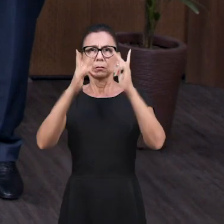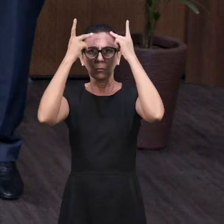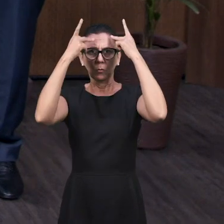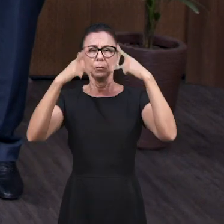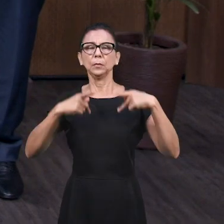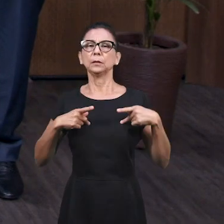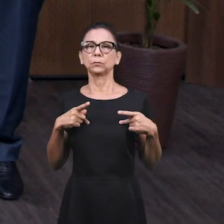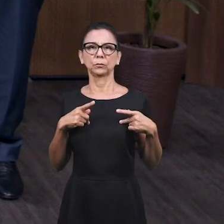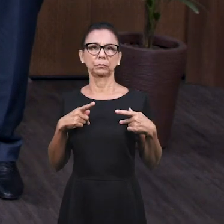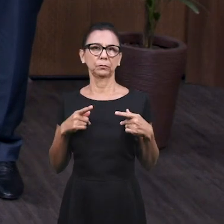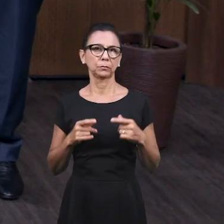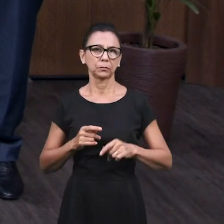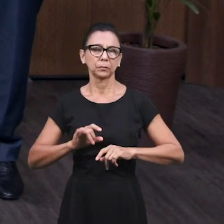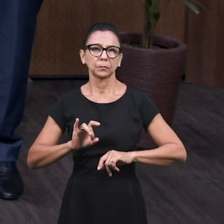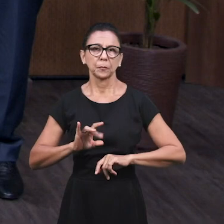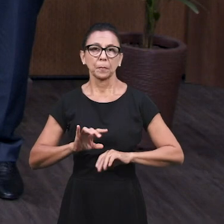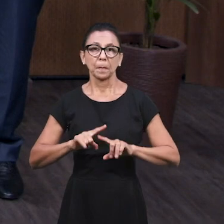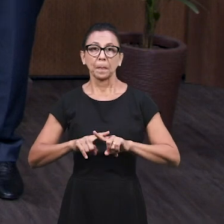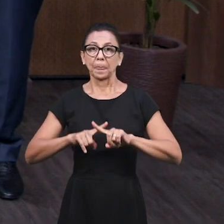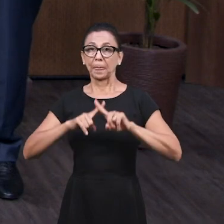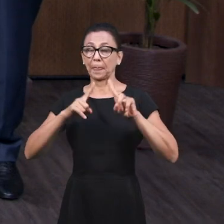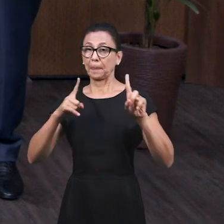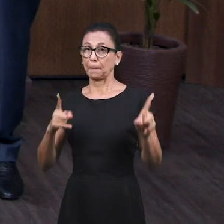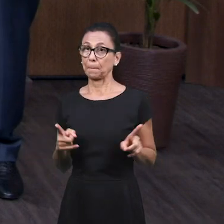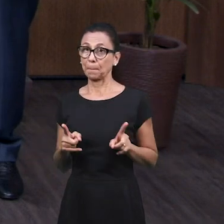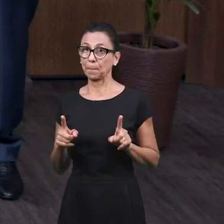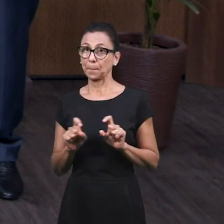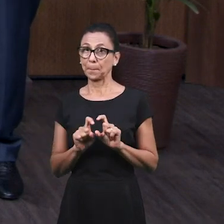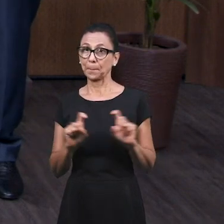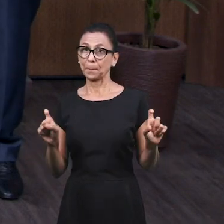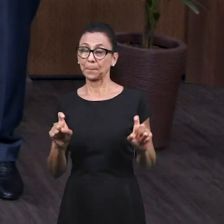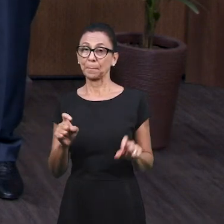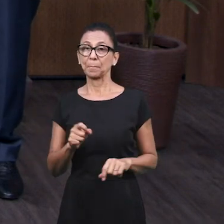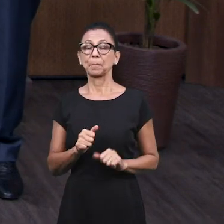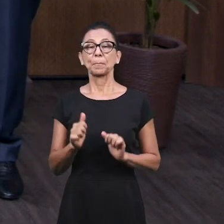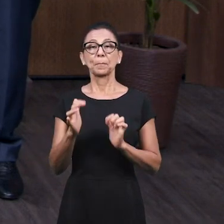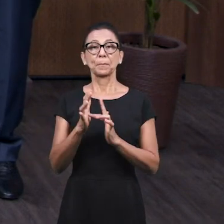Mais quand il a cité Jésus, fils de David,